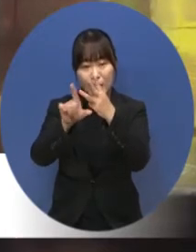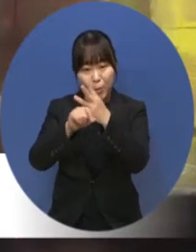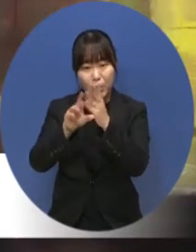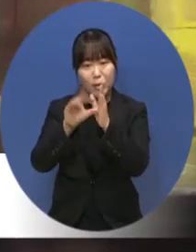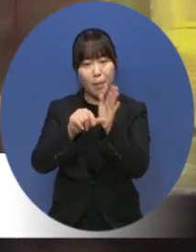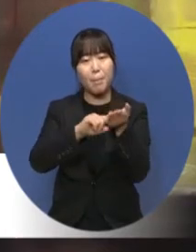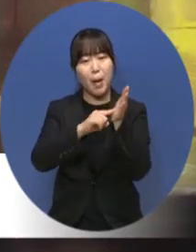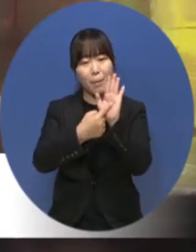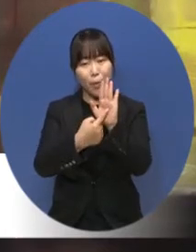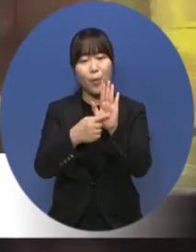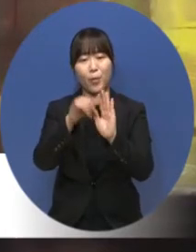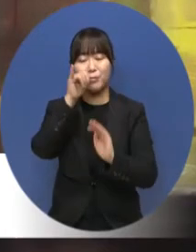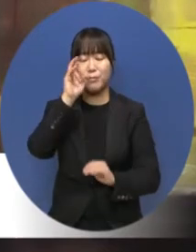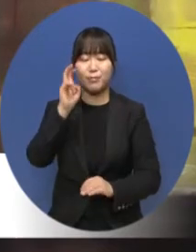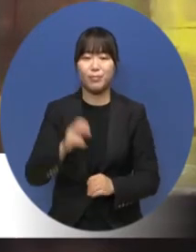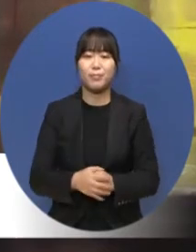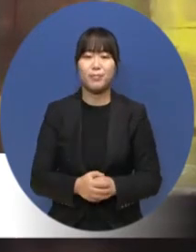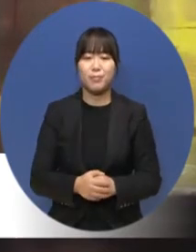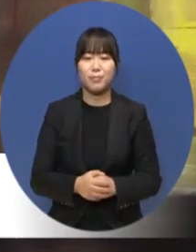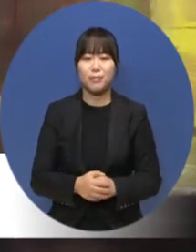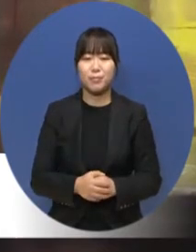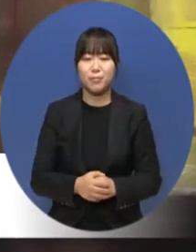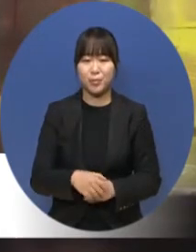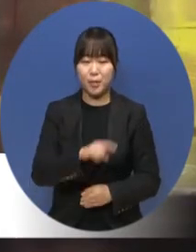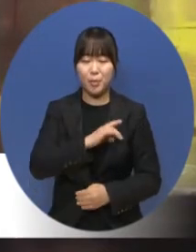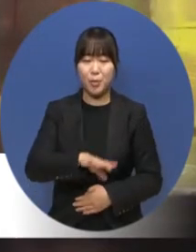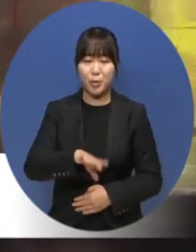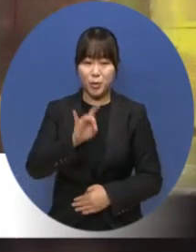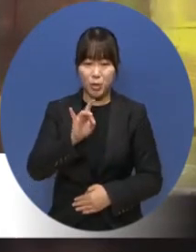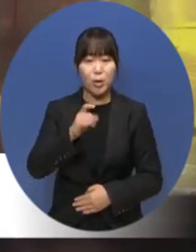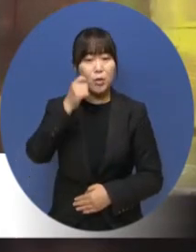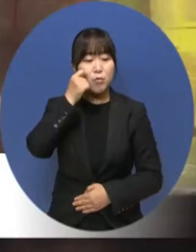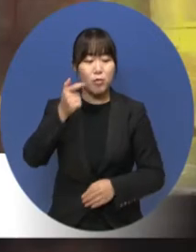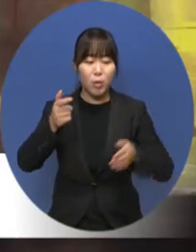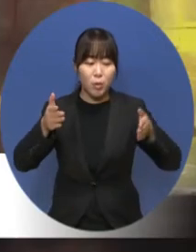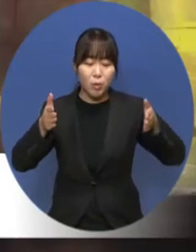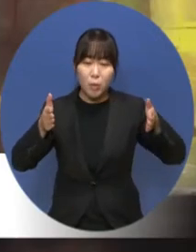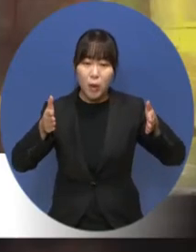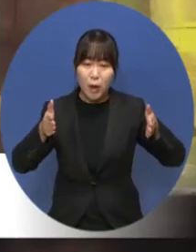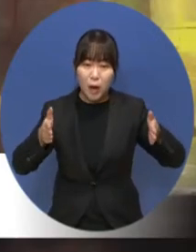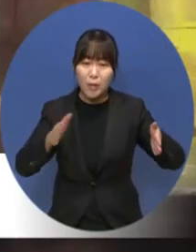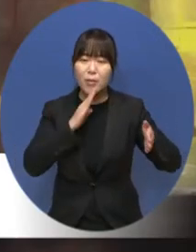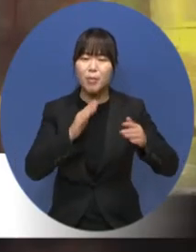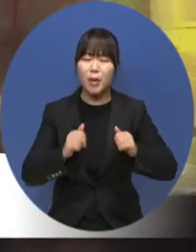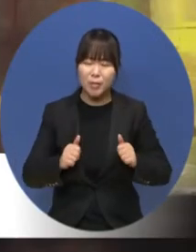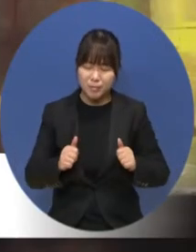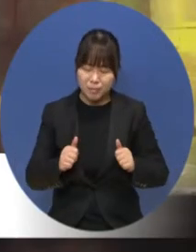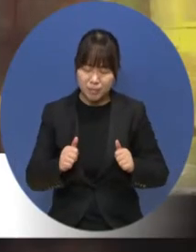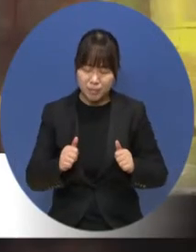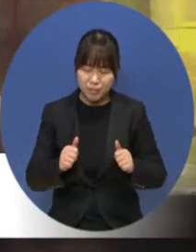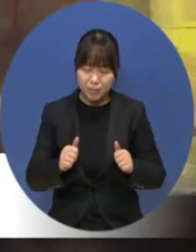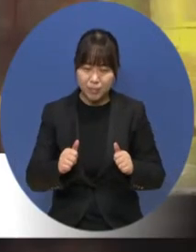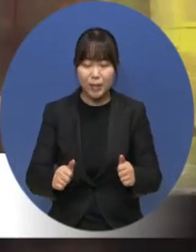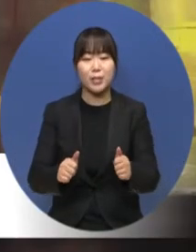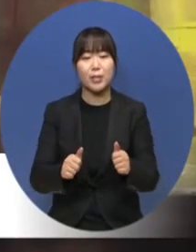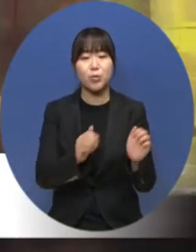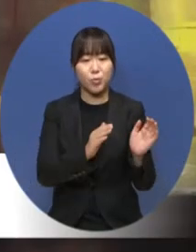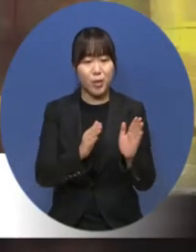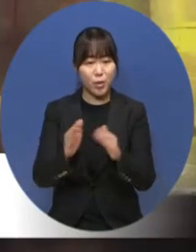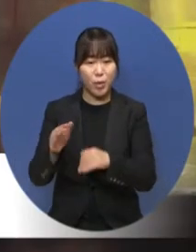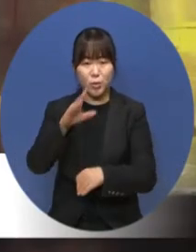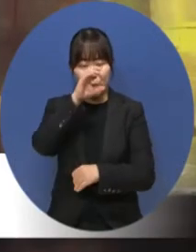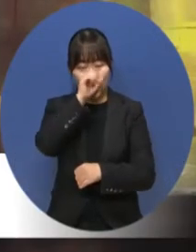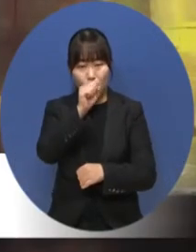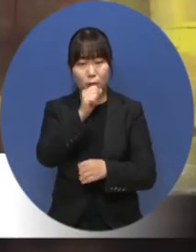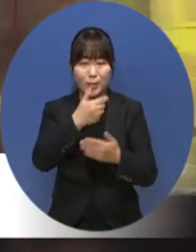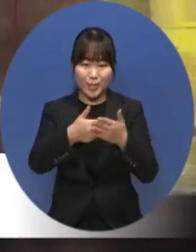아마 발표전을 하게 됐습니다. 그래서 일단은 그 6개월 동안에 좀 충실하게 작업들을 준비해가지고 좋은